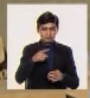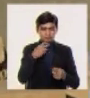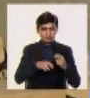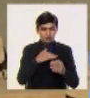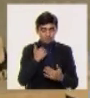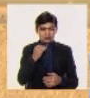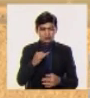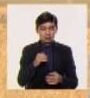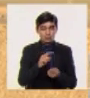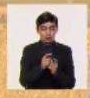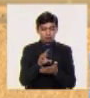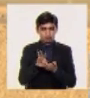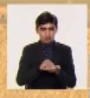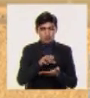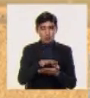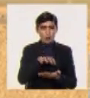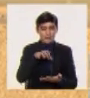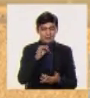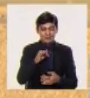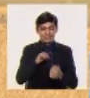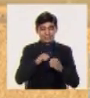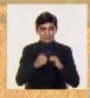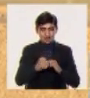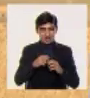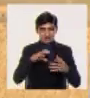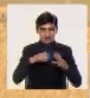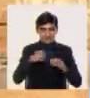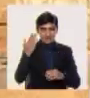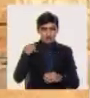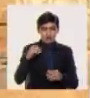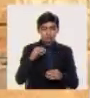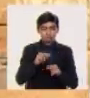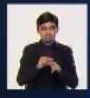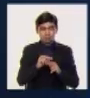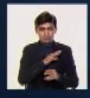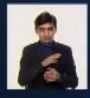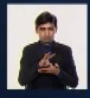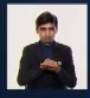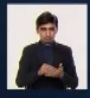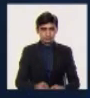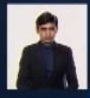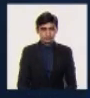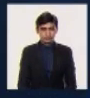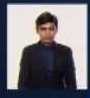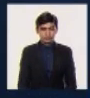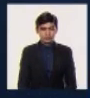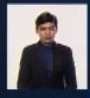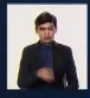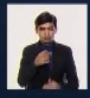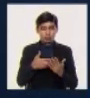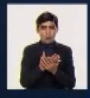не чем-нибудь, а копиями кирпичей, которые использовали при строительстве городища. Это не новый кирпич,